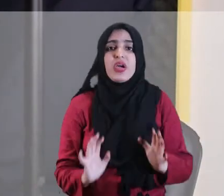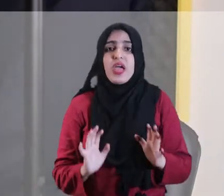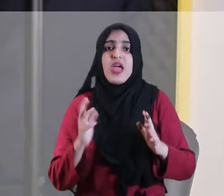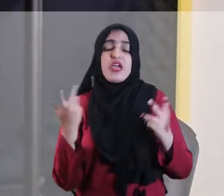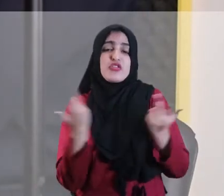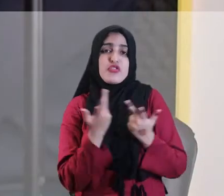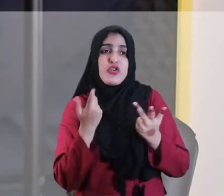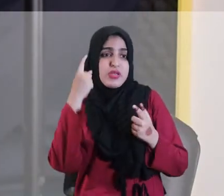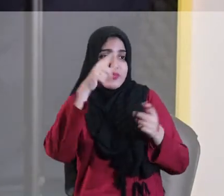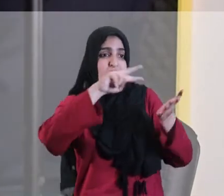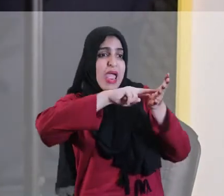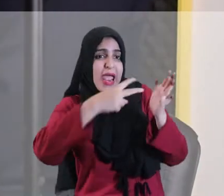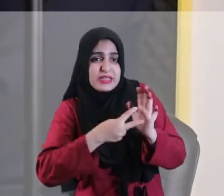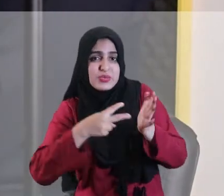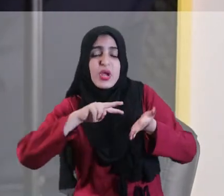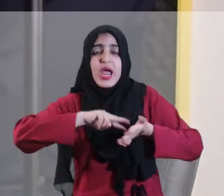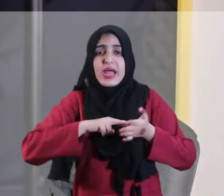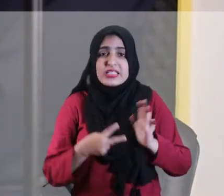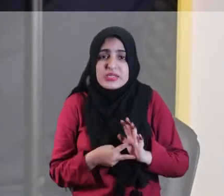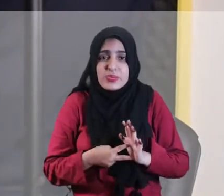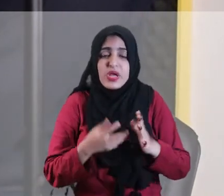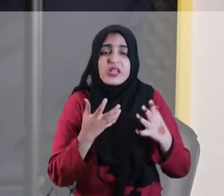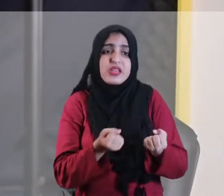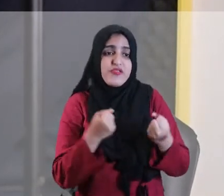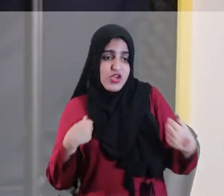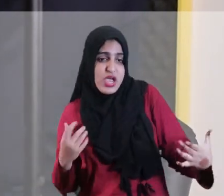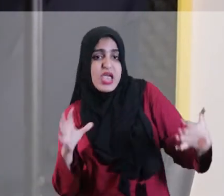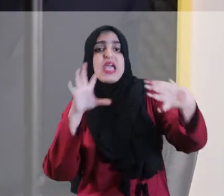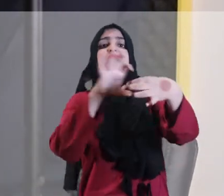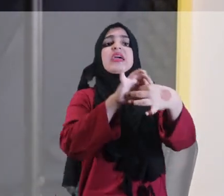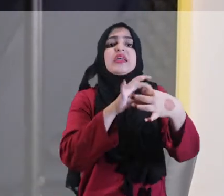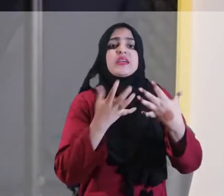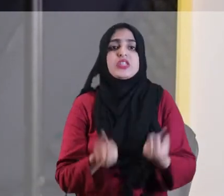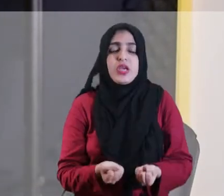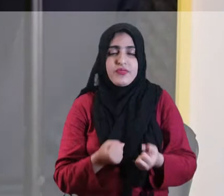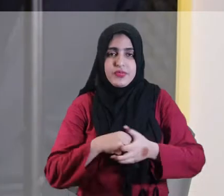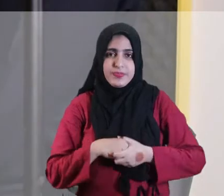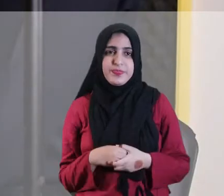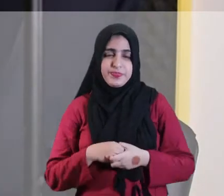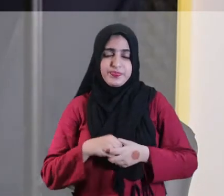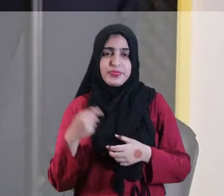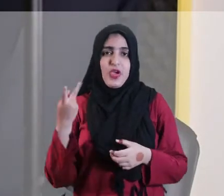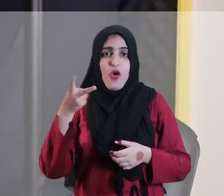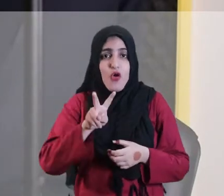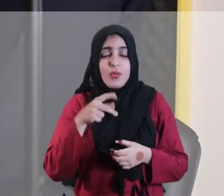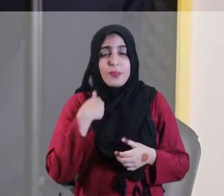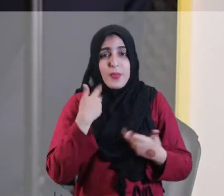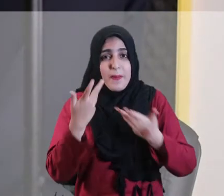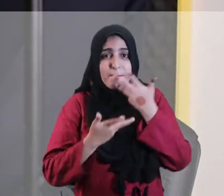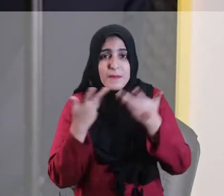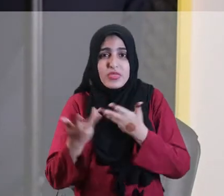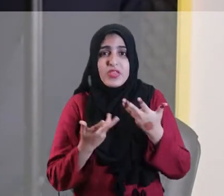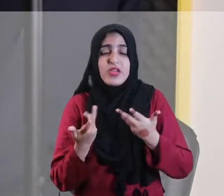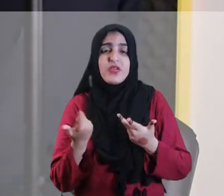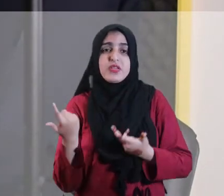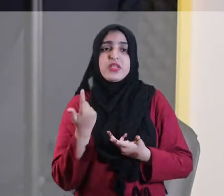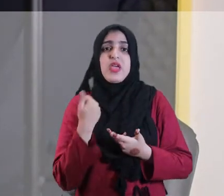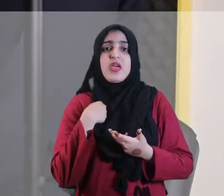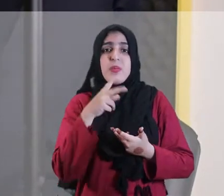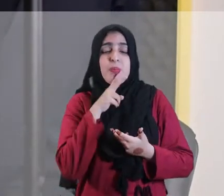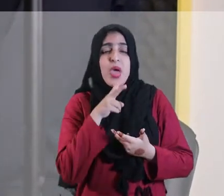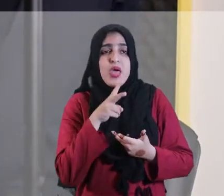उनसे कहीं कनेक्शन हो रहा है जितना शुरू में हम ग्राफ वगैरह माइक बात कर रहे थे तो आपने गया